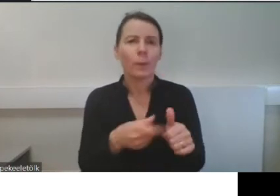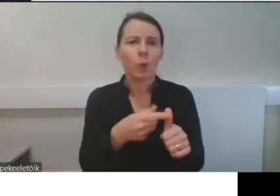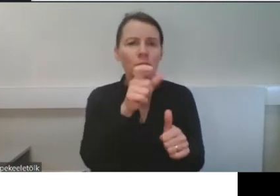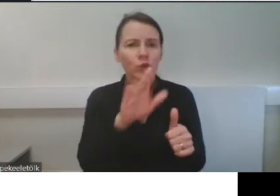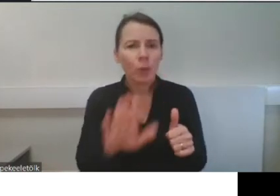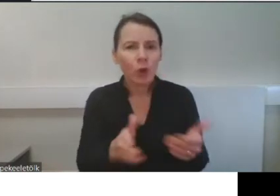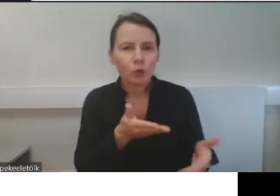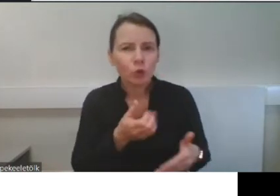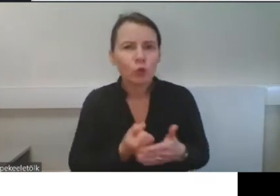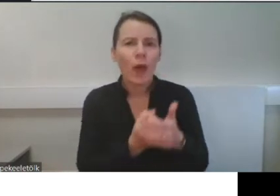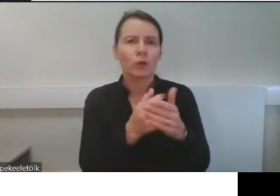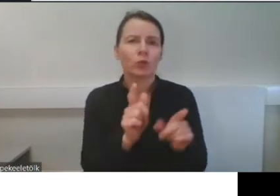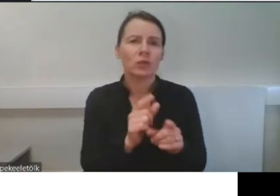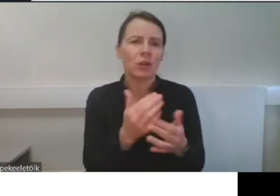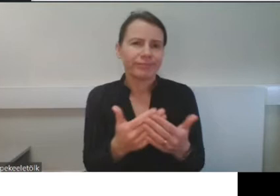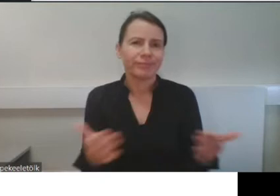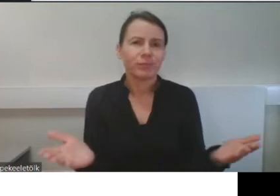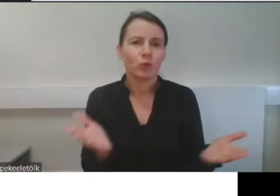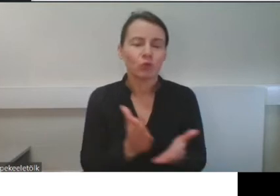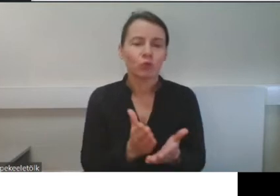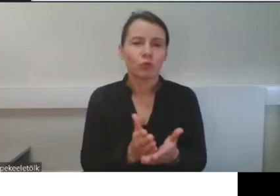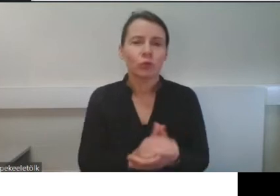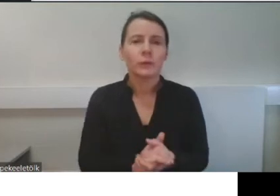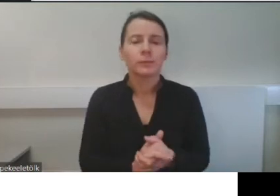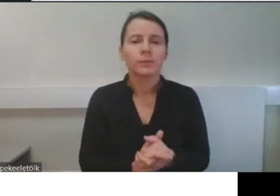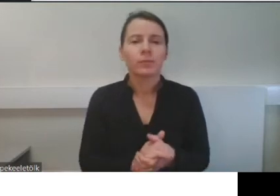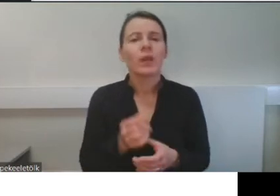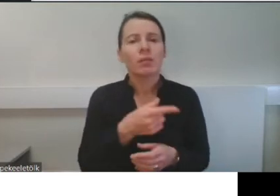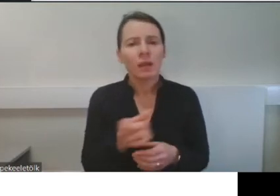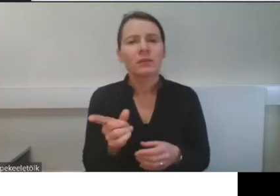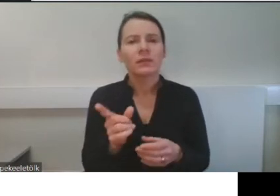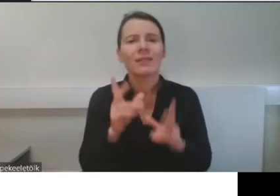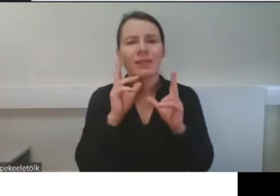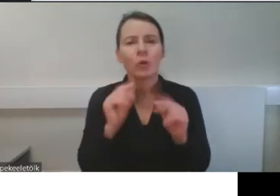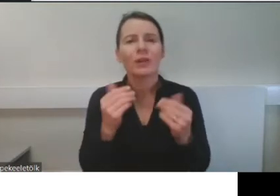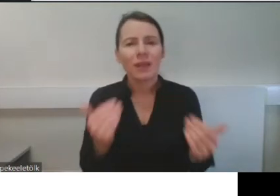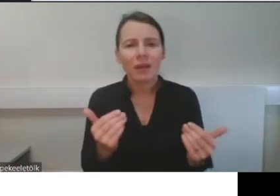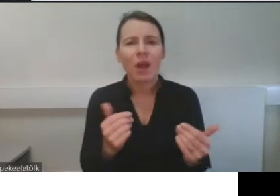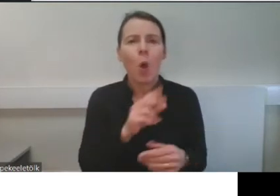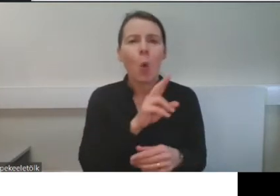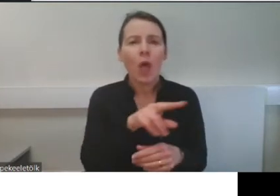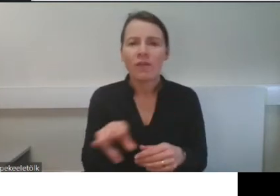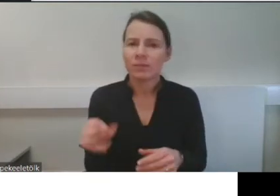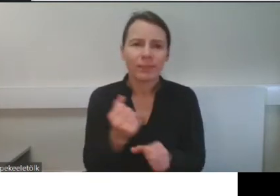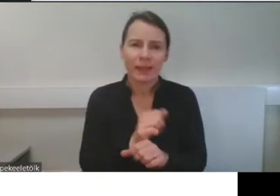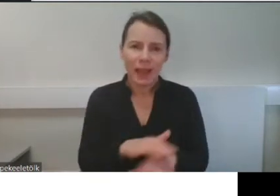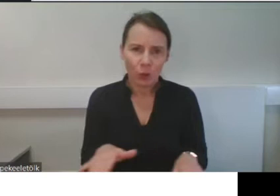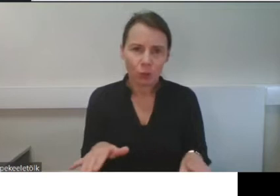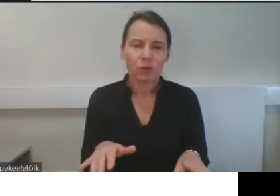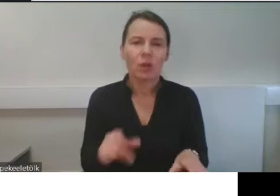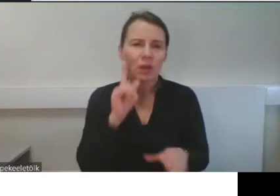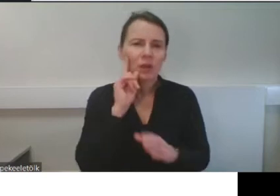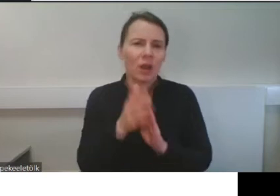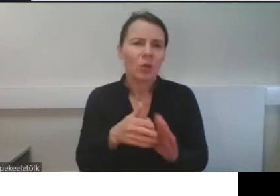osa nii-öelda sellest, mis peaks olema ühel hetkel, ma saan aru, ka Staari osa. Aga ma jään